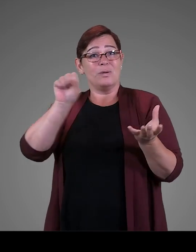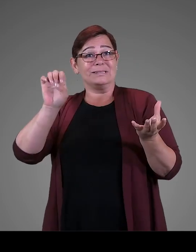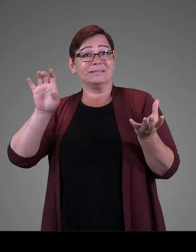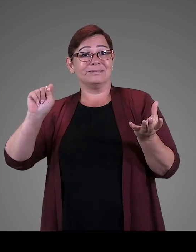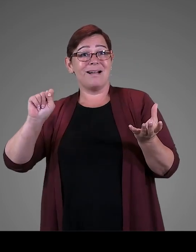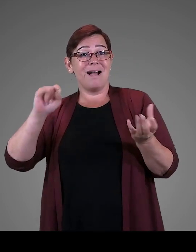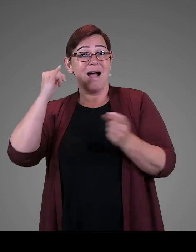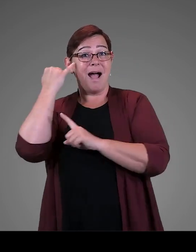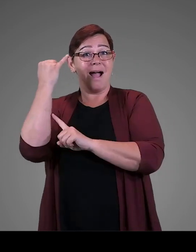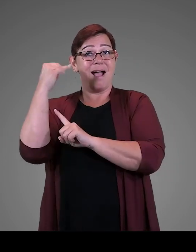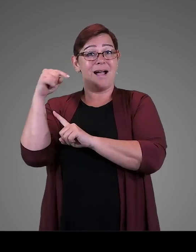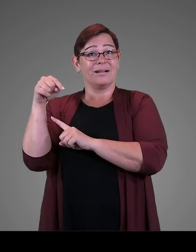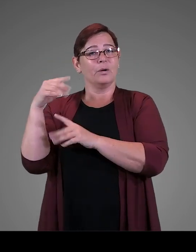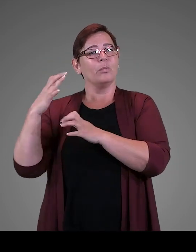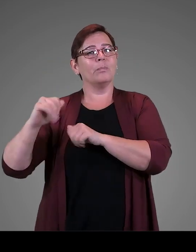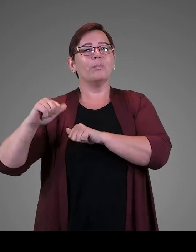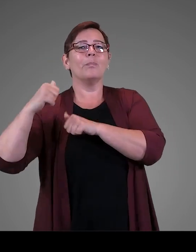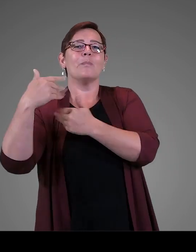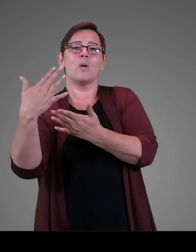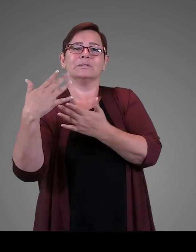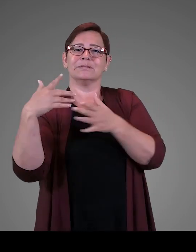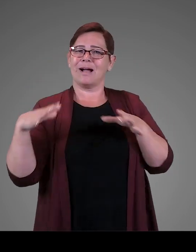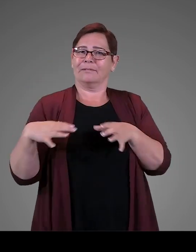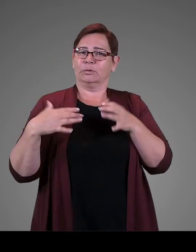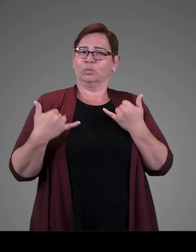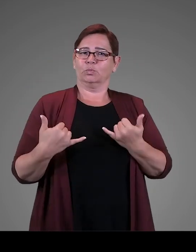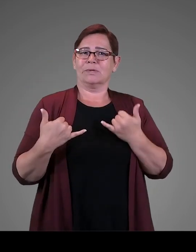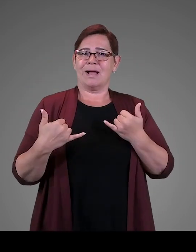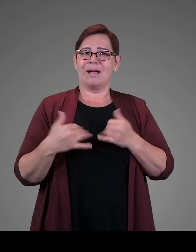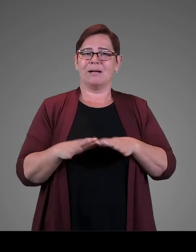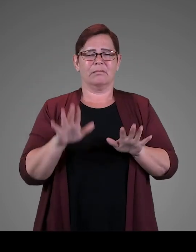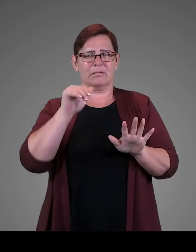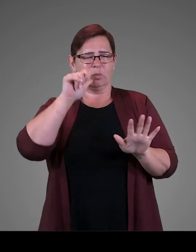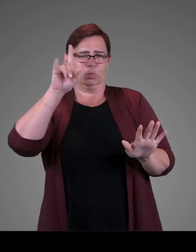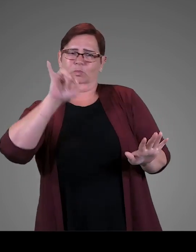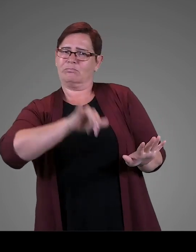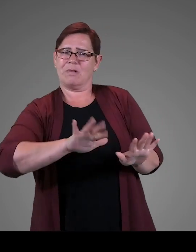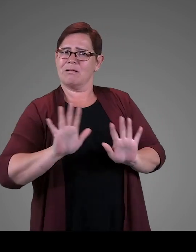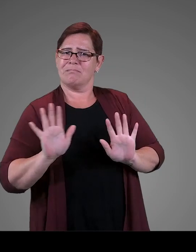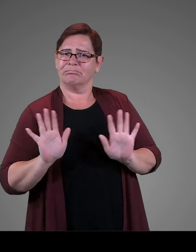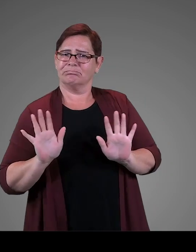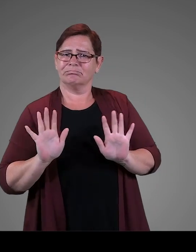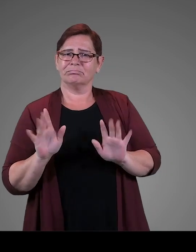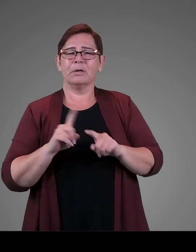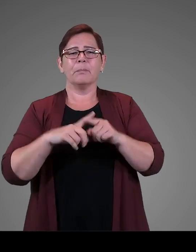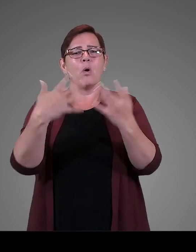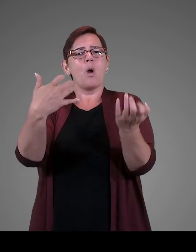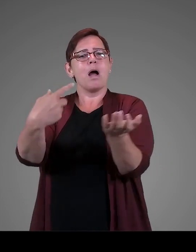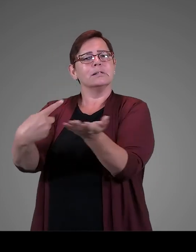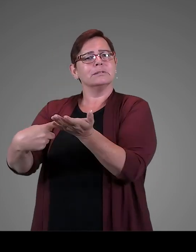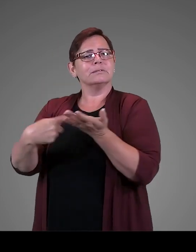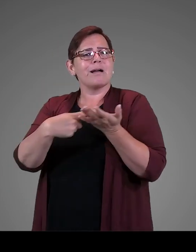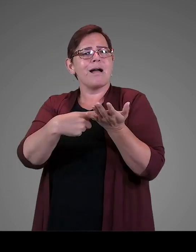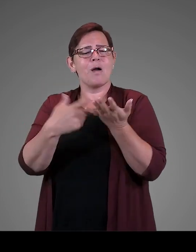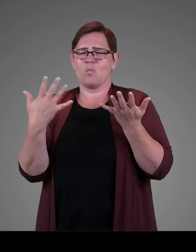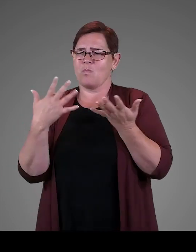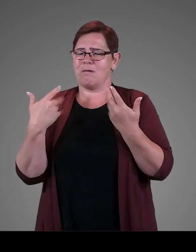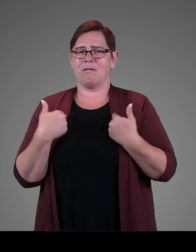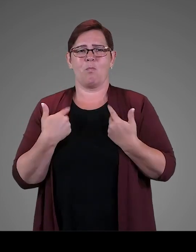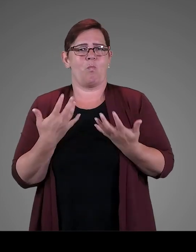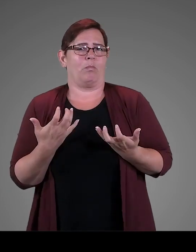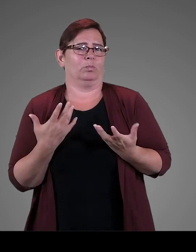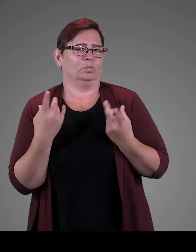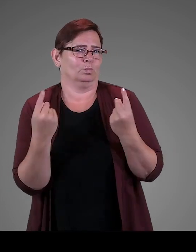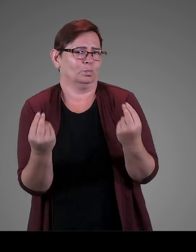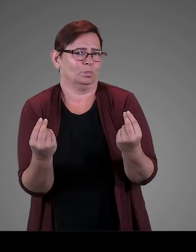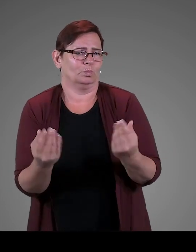Mais avec cette idée de reset, je voulais proposer comme activité aujourd'hui, puis on ne va pas faire ça. Je vais juste parler de ce